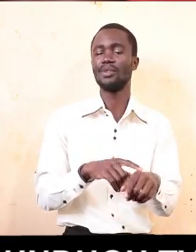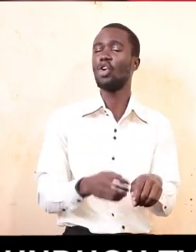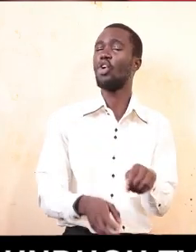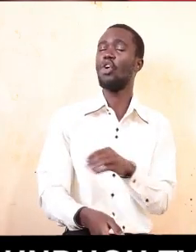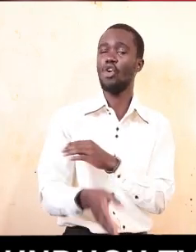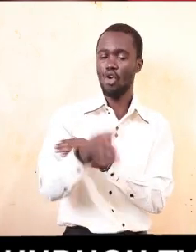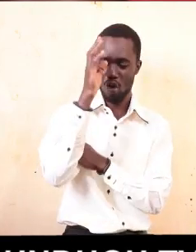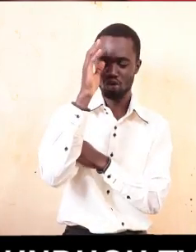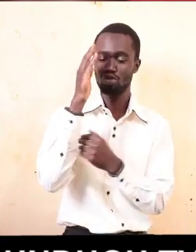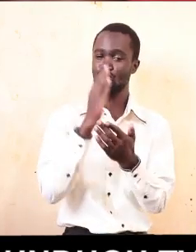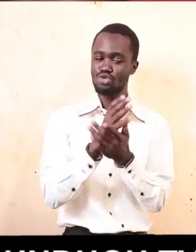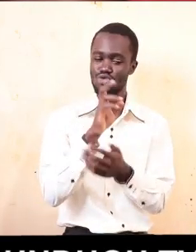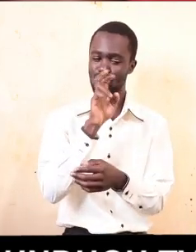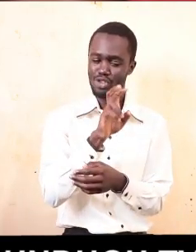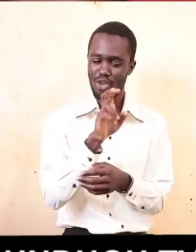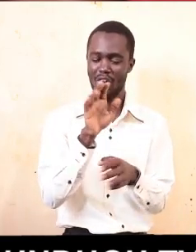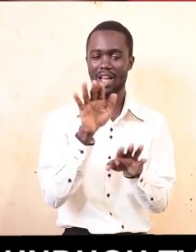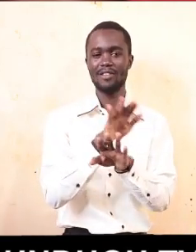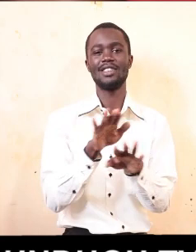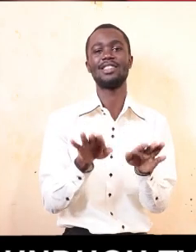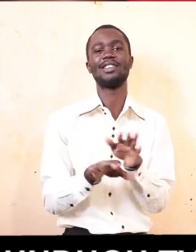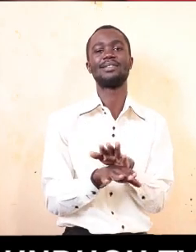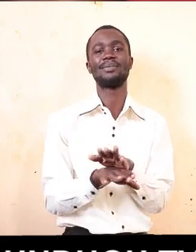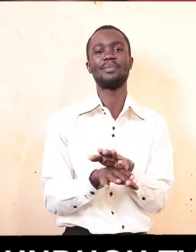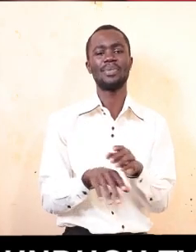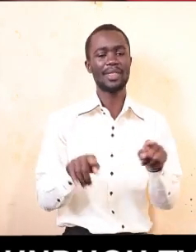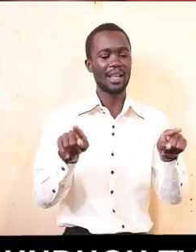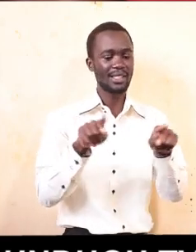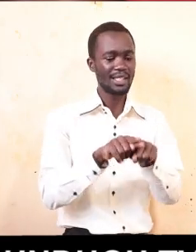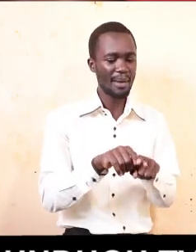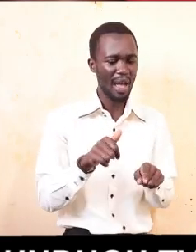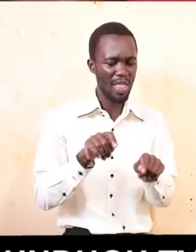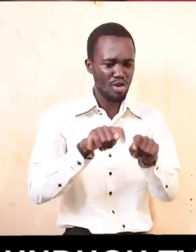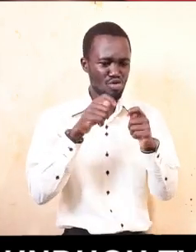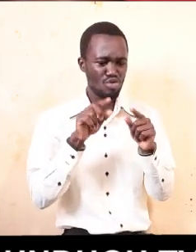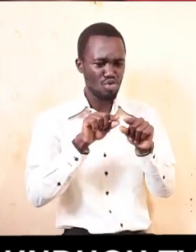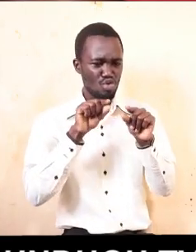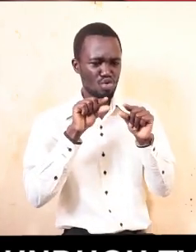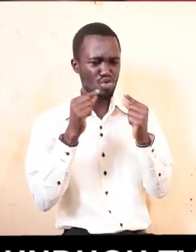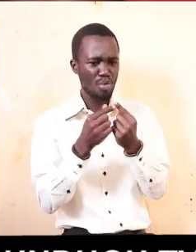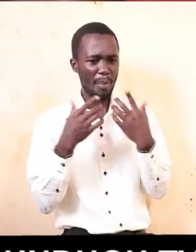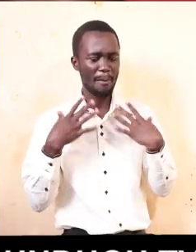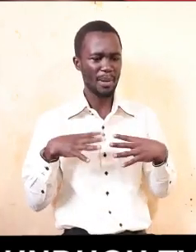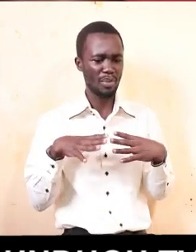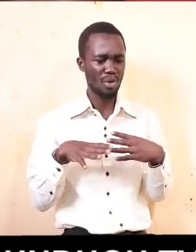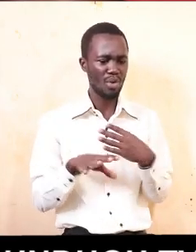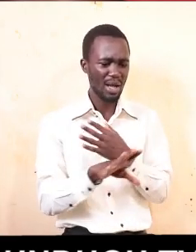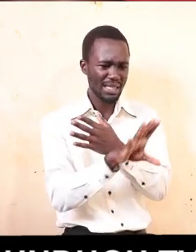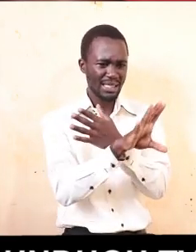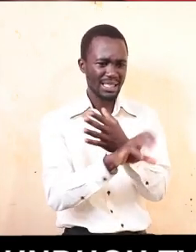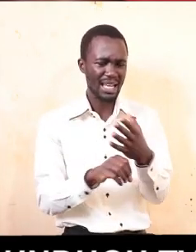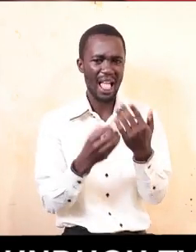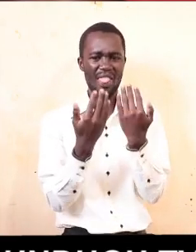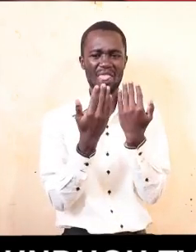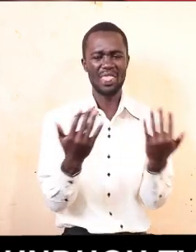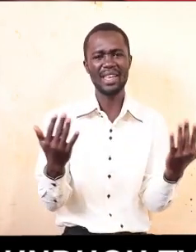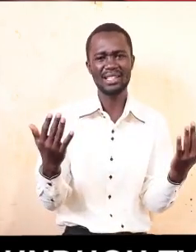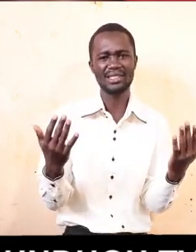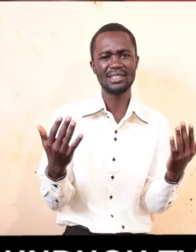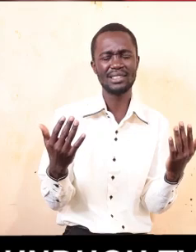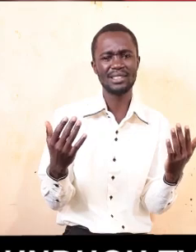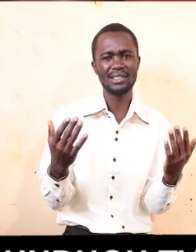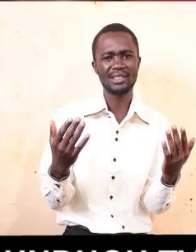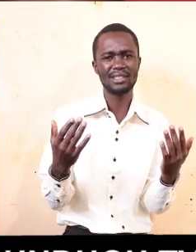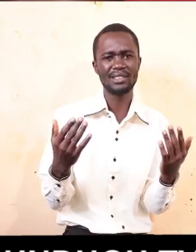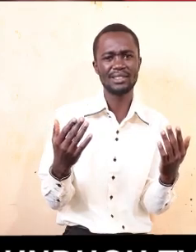anaona. Watesi walichukua fedha zao na vitu vya thamani na